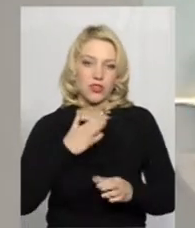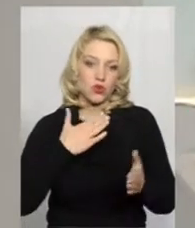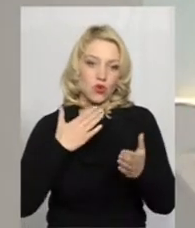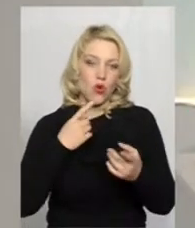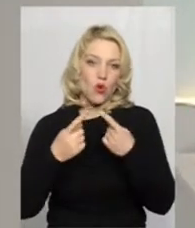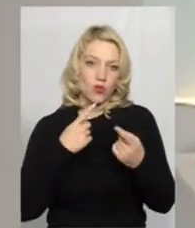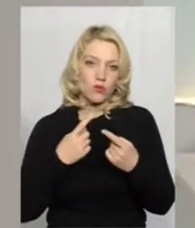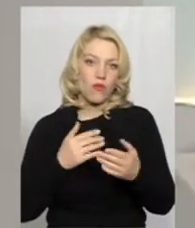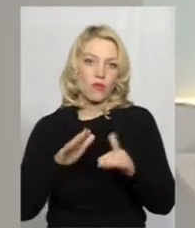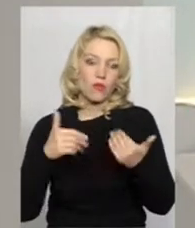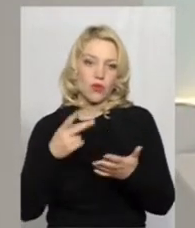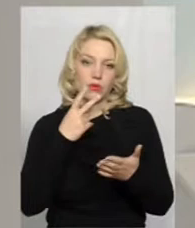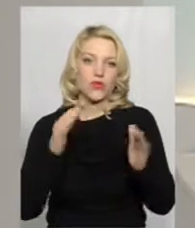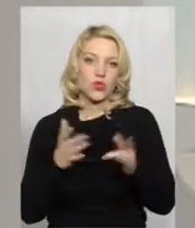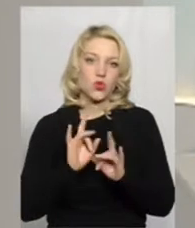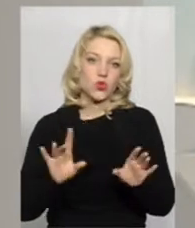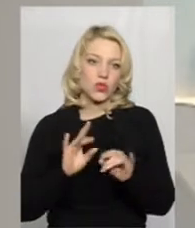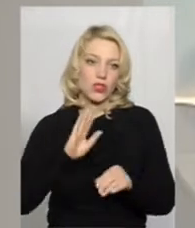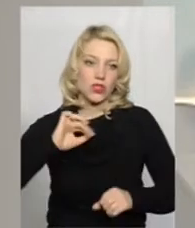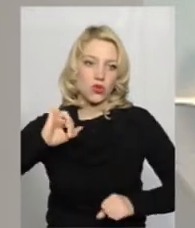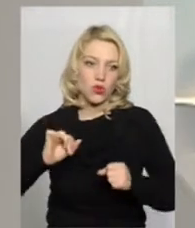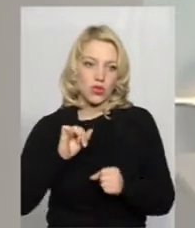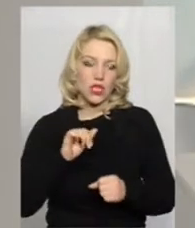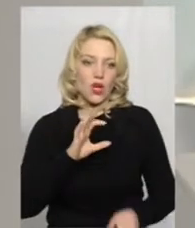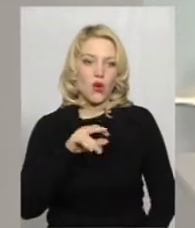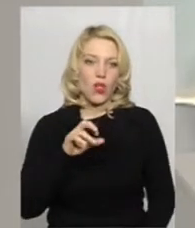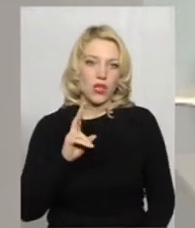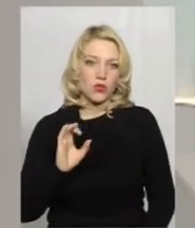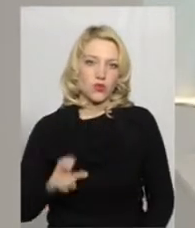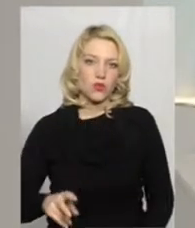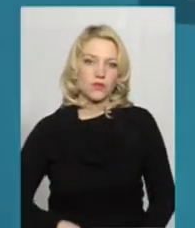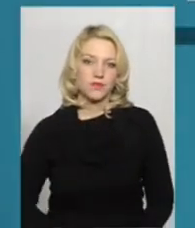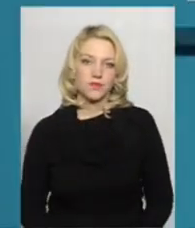розмову, пропоную переглянути сюжет нашої колеги Анастасії Олексюк.